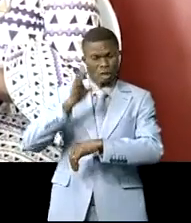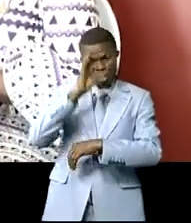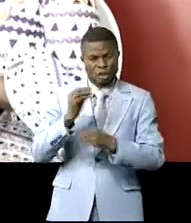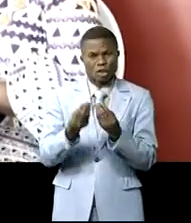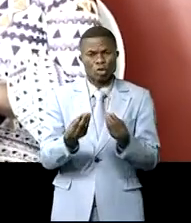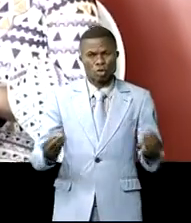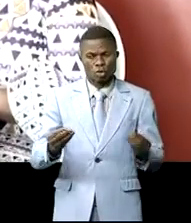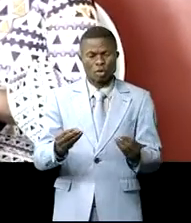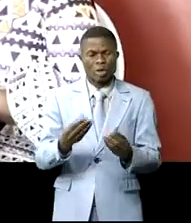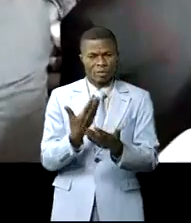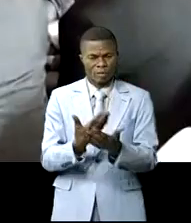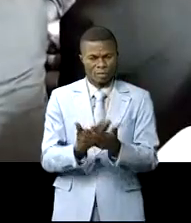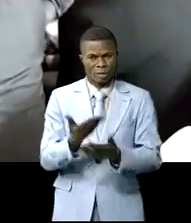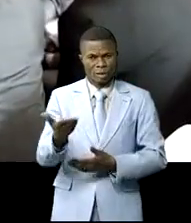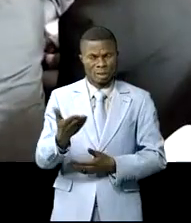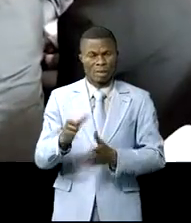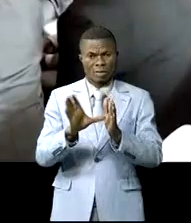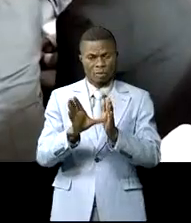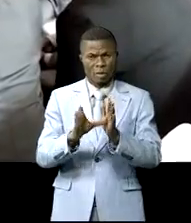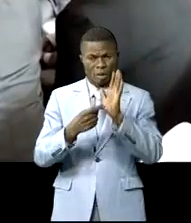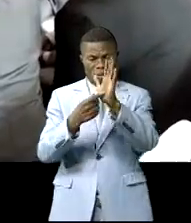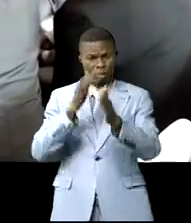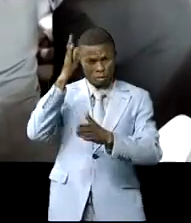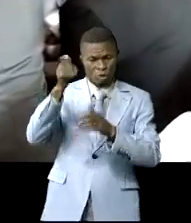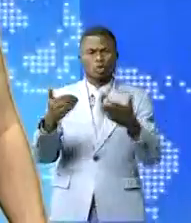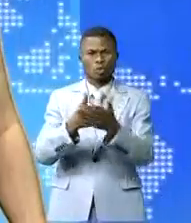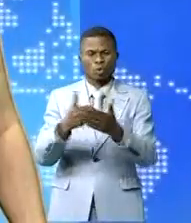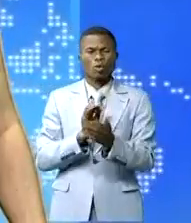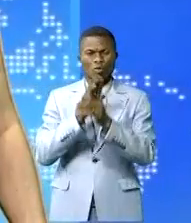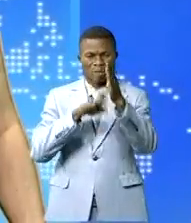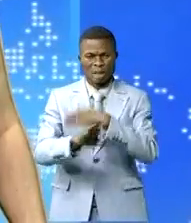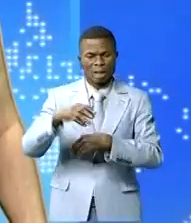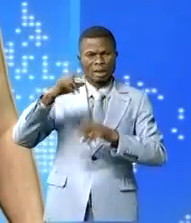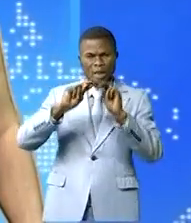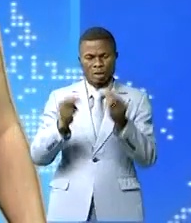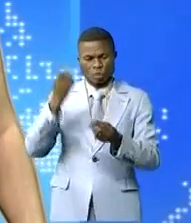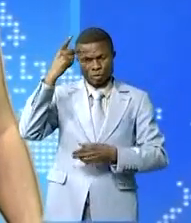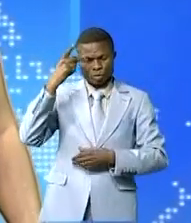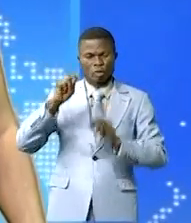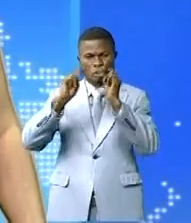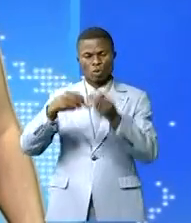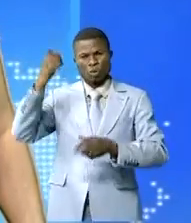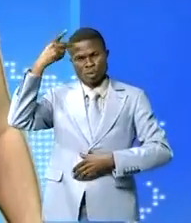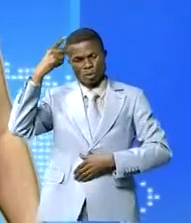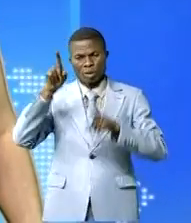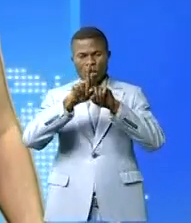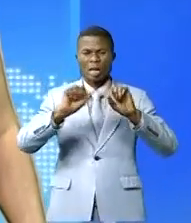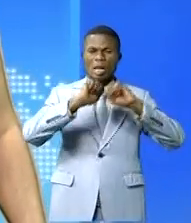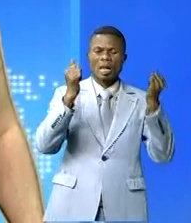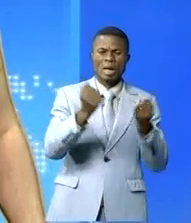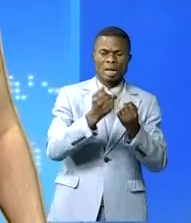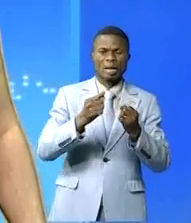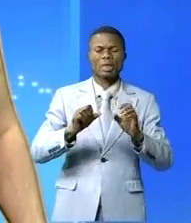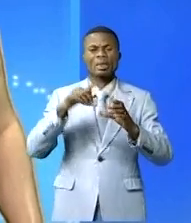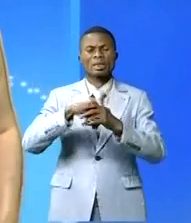solutions dans un bref délai. Les images dans nos prochaines aides politiques, les partis politiques et associations de la